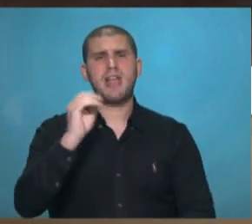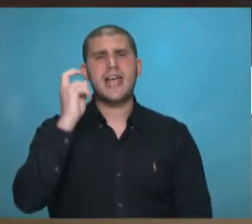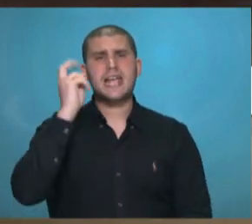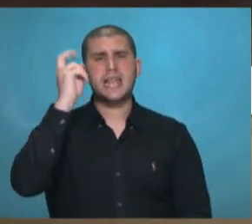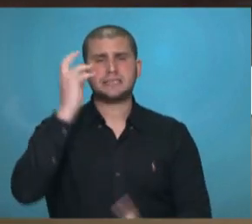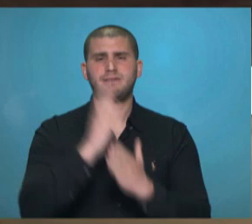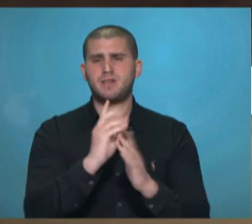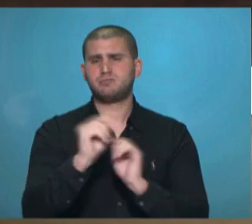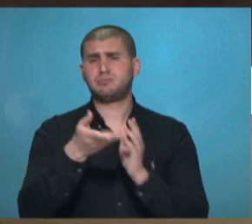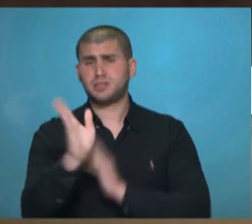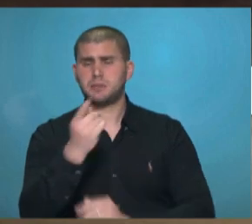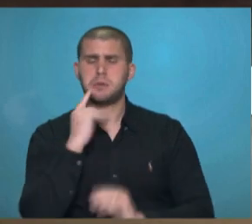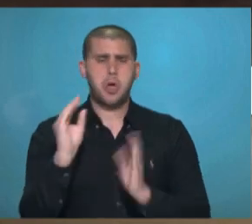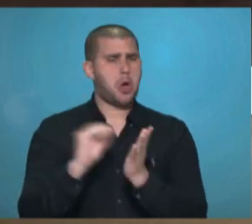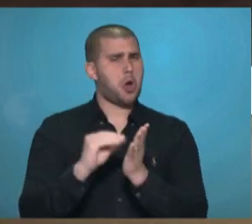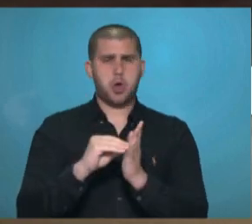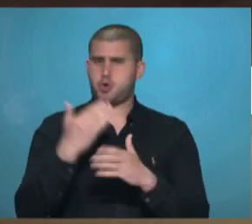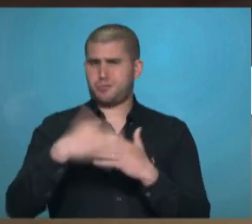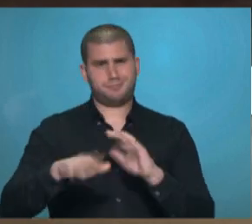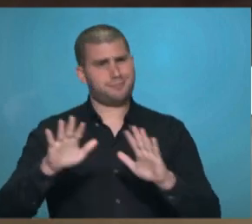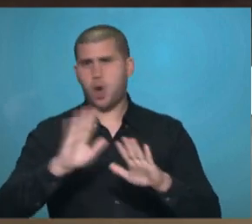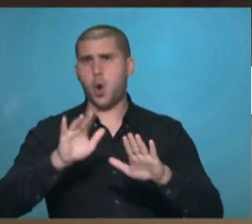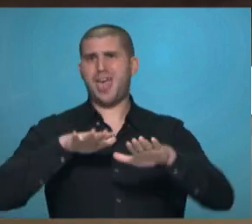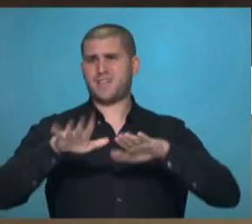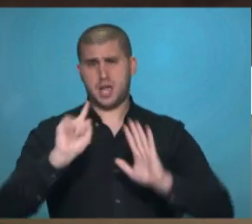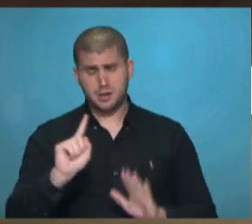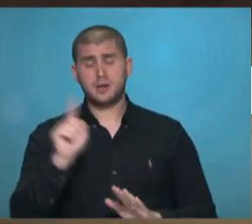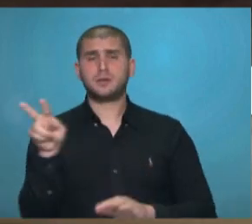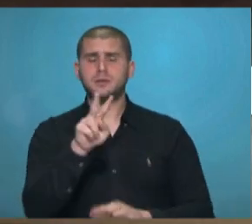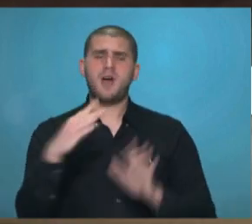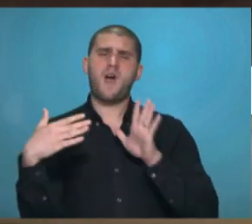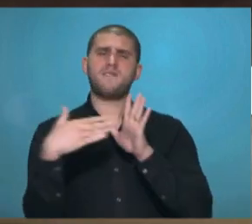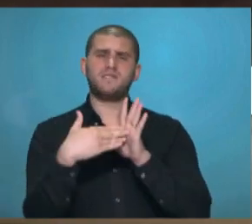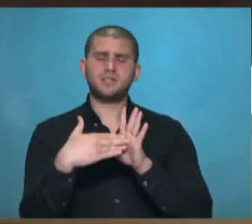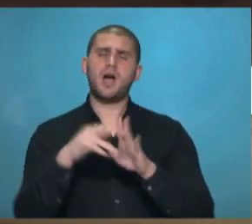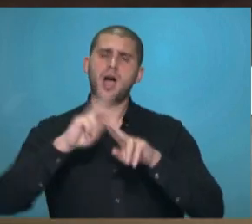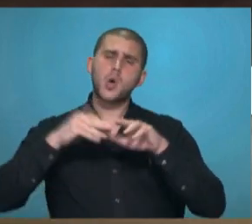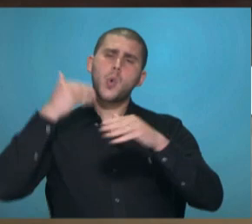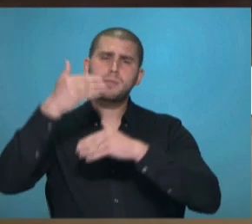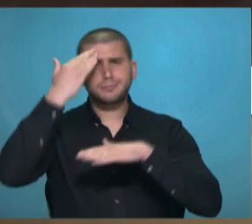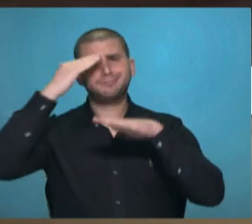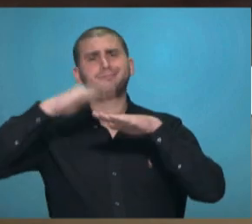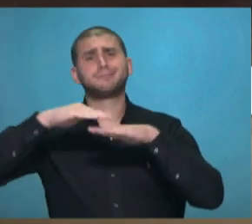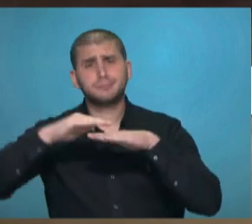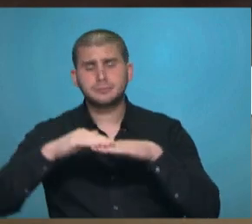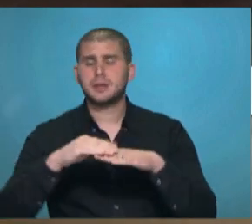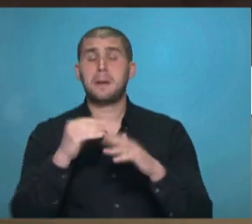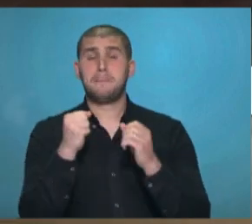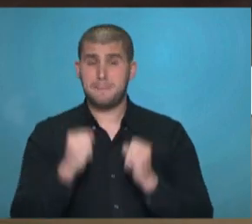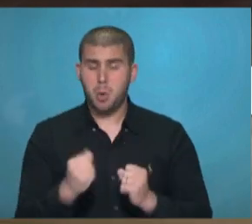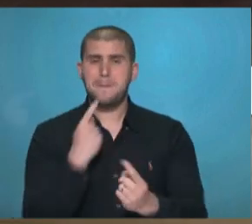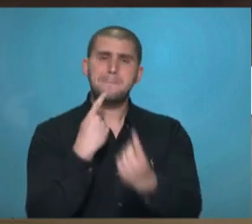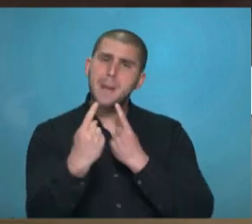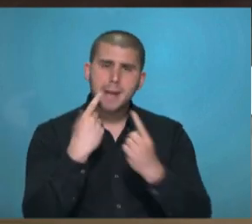יצא ואמר לנו שעוד מוקדם לברך על המוגמר. הוא אמר, הצדדים יוצאים להפסקה והם יעדכנו מאוחר יותר, כלומר אין ספק שהמגעים